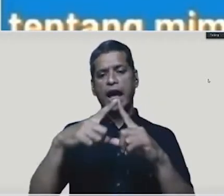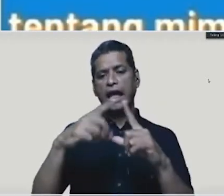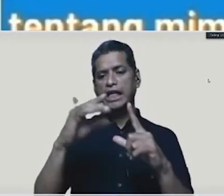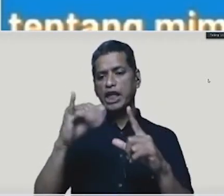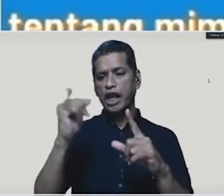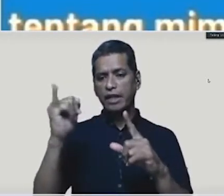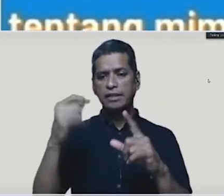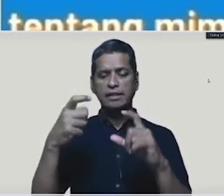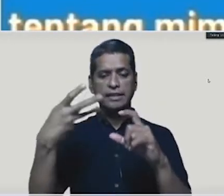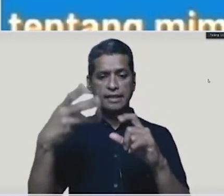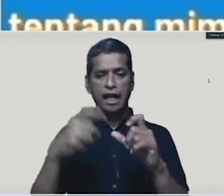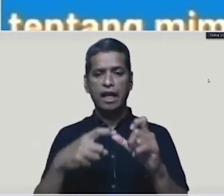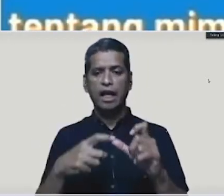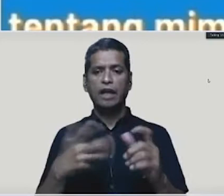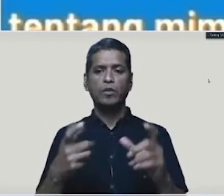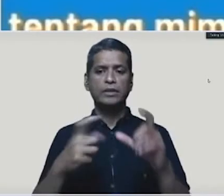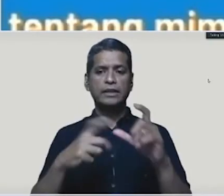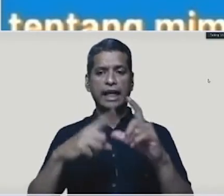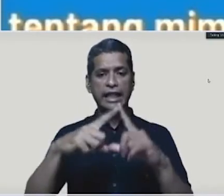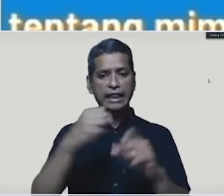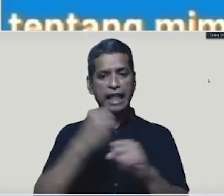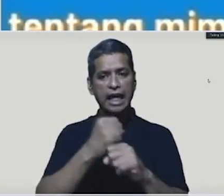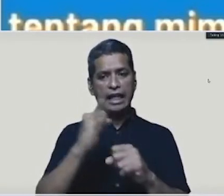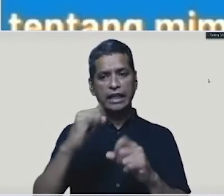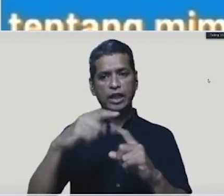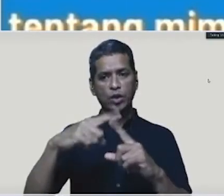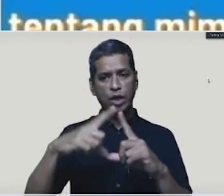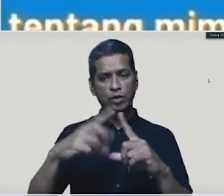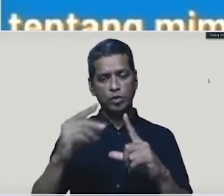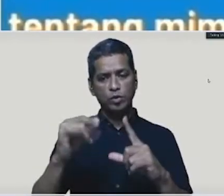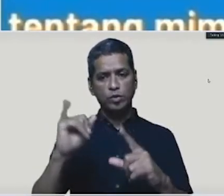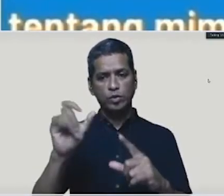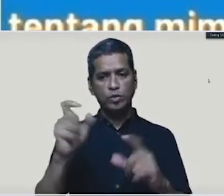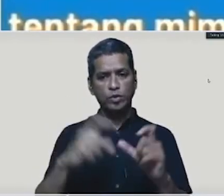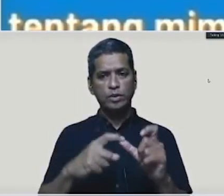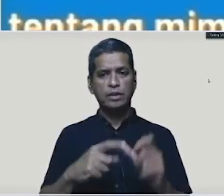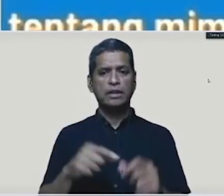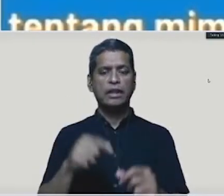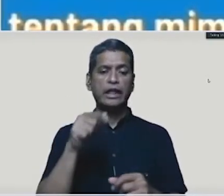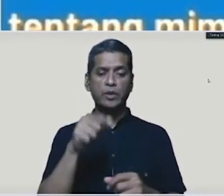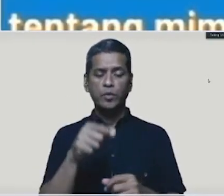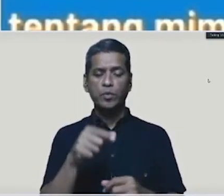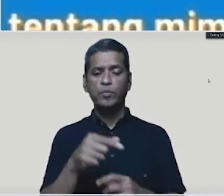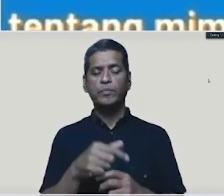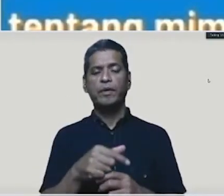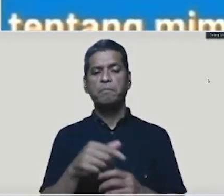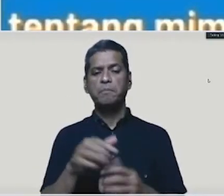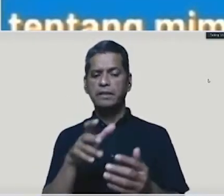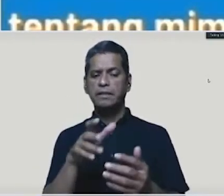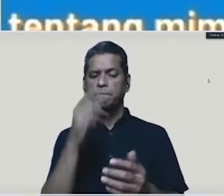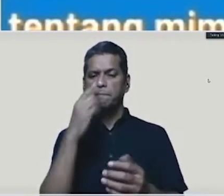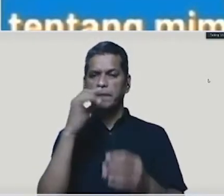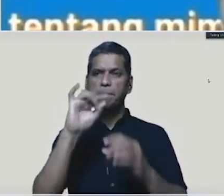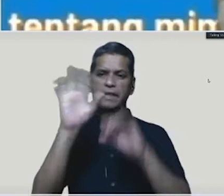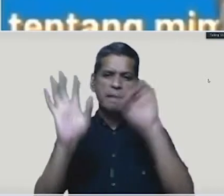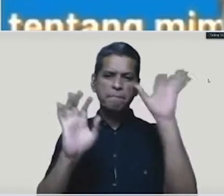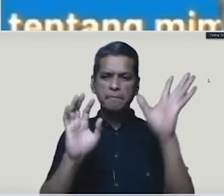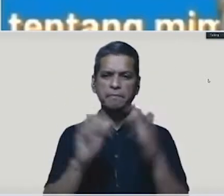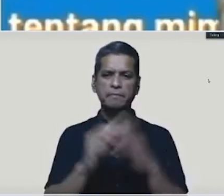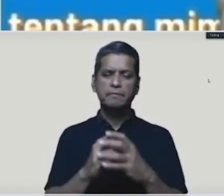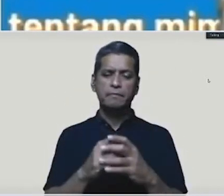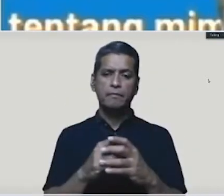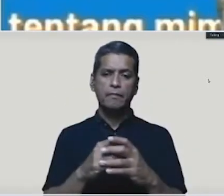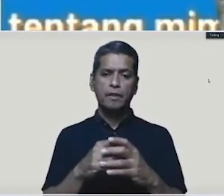hal ahli-ahli astrologers ini mereka datang dan melihat kepada